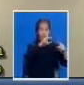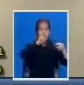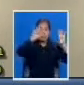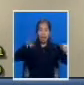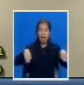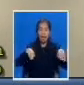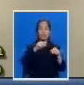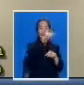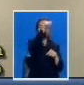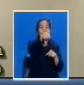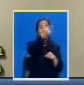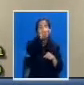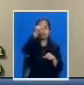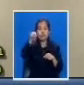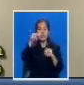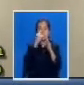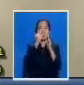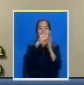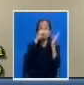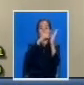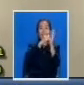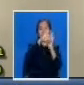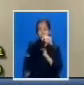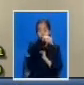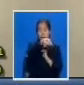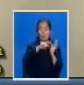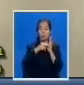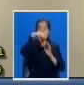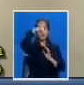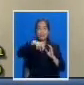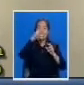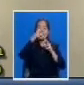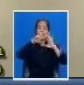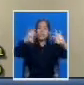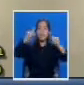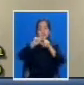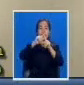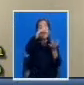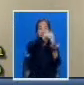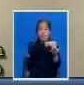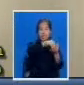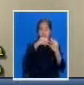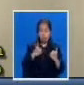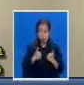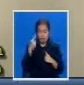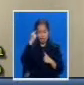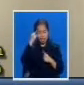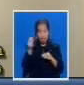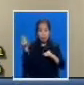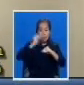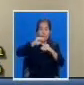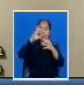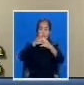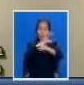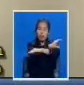นย์ราชการก็จะมีการศึกษาความเป็นไปได้ความเหมาะสมในการที่จะเพิ่มเติมเส้นทางนี้เข้าไปในแผนแม่บทของระบบรางของขนส่งมวลช